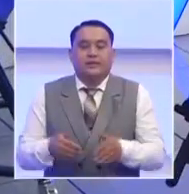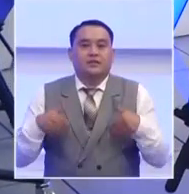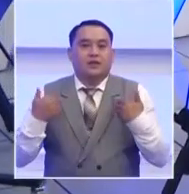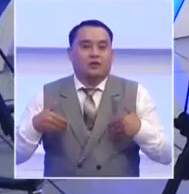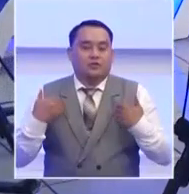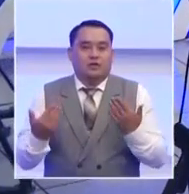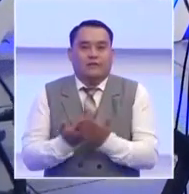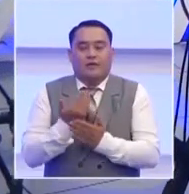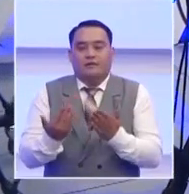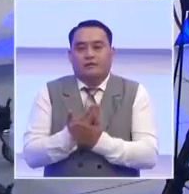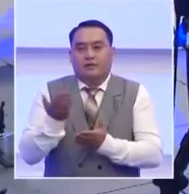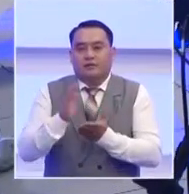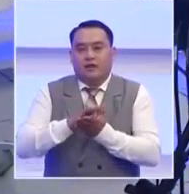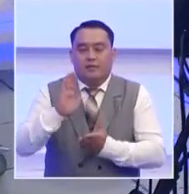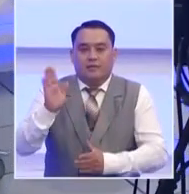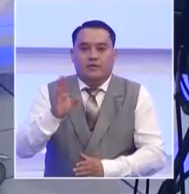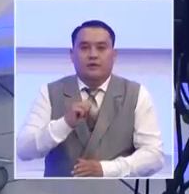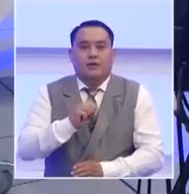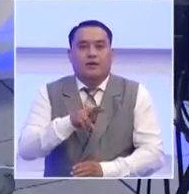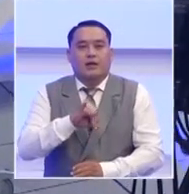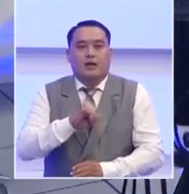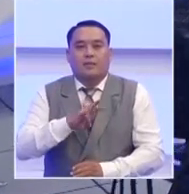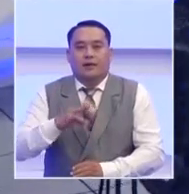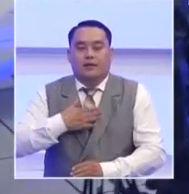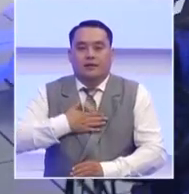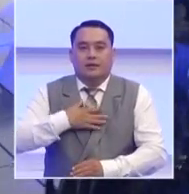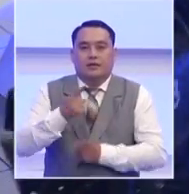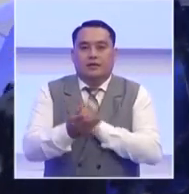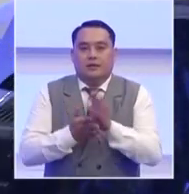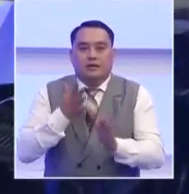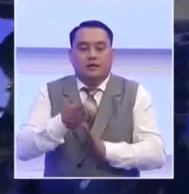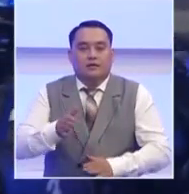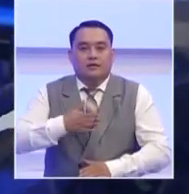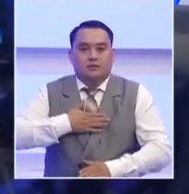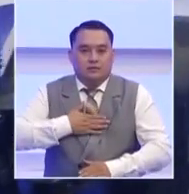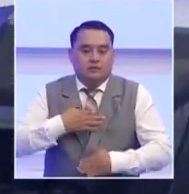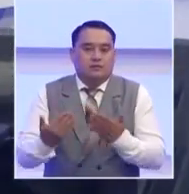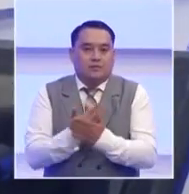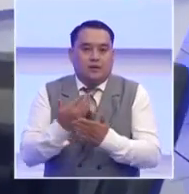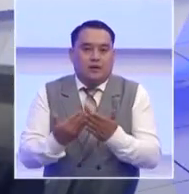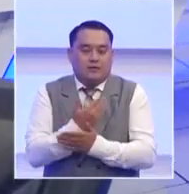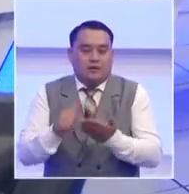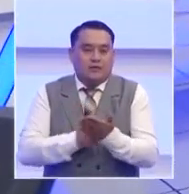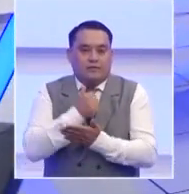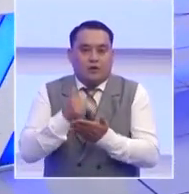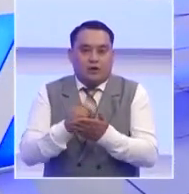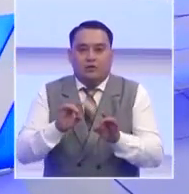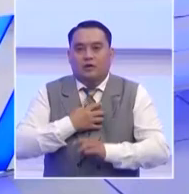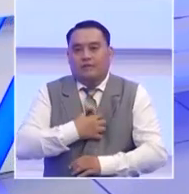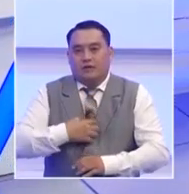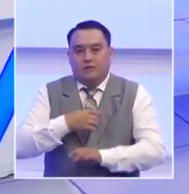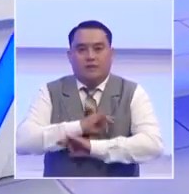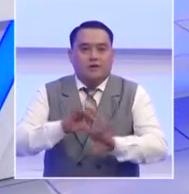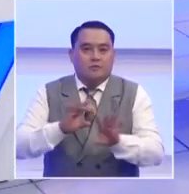Здравствуйте! Время новостей на телеканале ЖТСУ. В студии прямого эфира я, Елеман Раймбеков, и мой коллега Марат Жумабеков. И в начале выпуска коротко